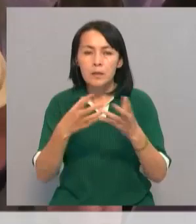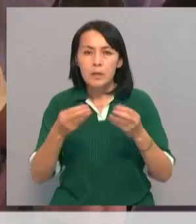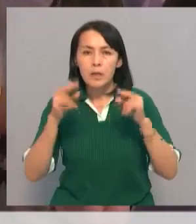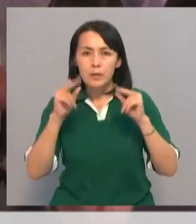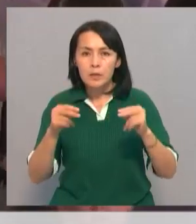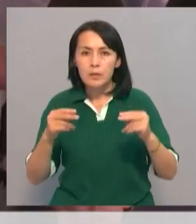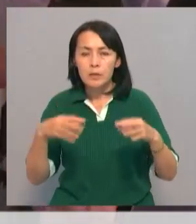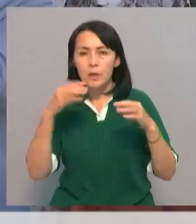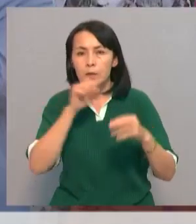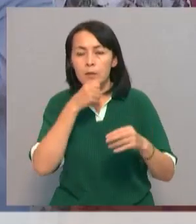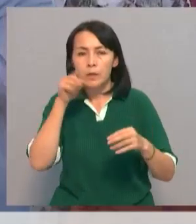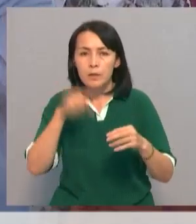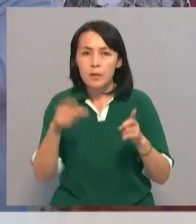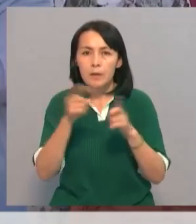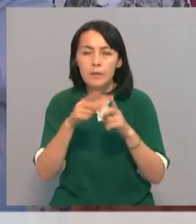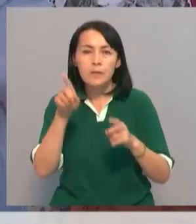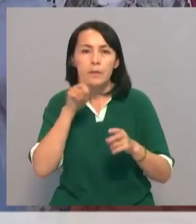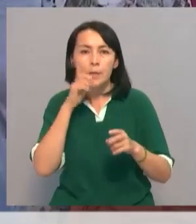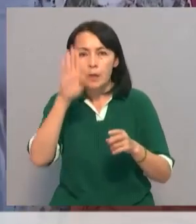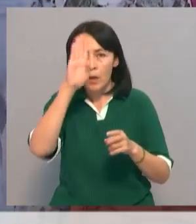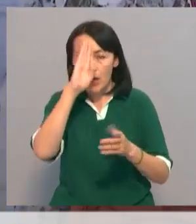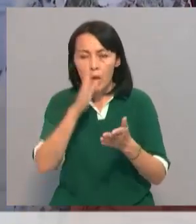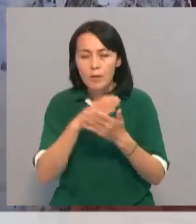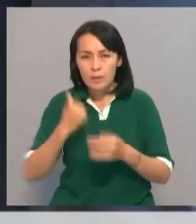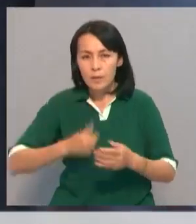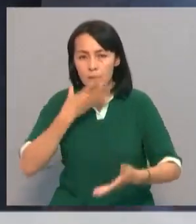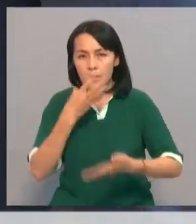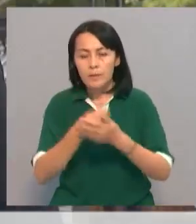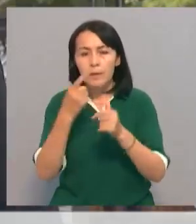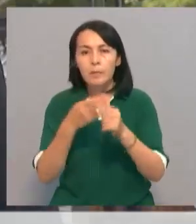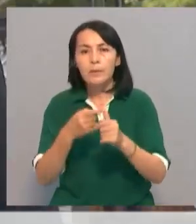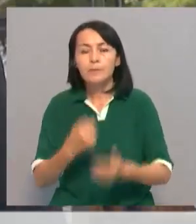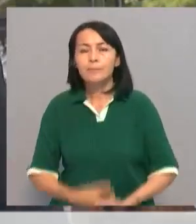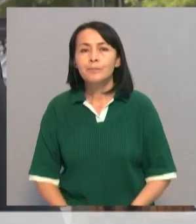честь своего деда. Сейчас, по словам молодого человека, он гордится своим именем.